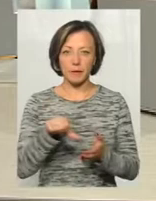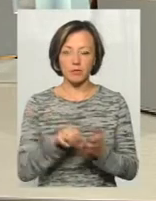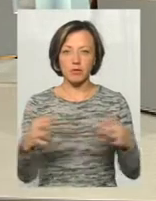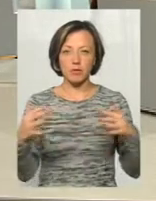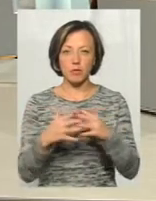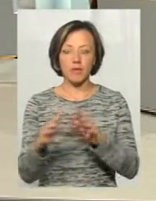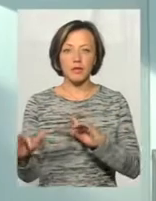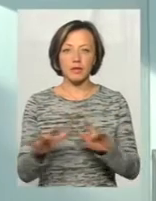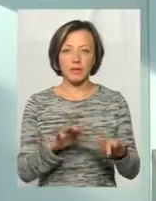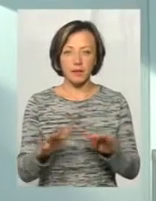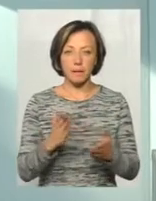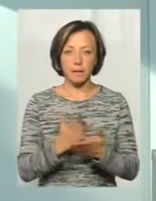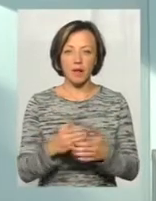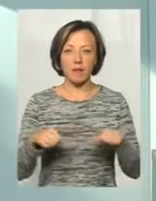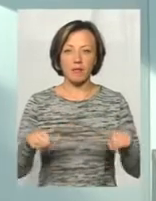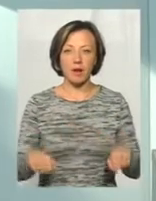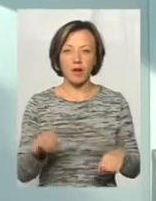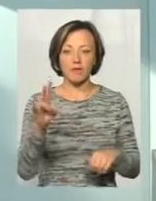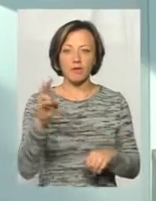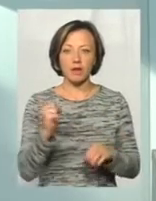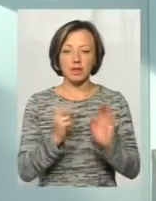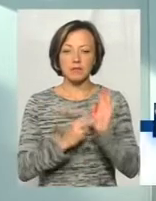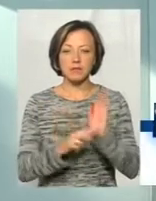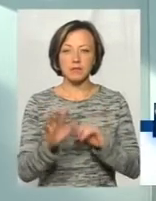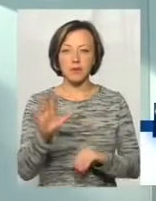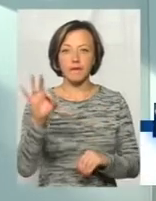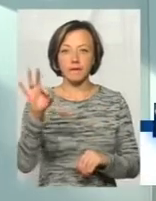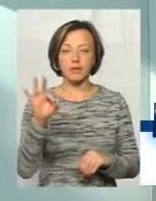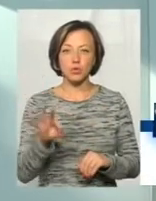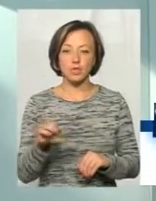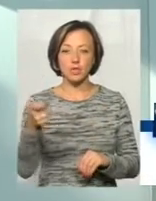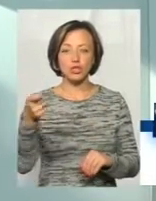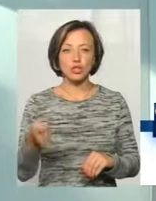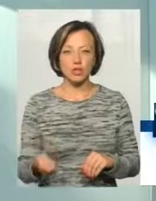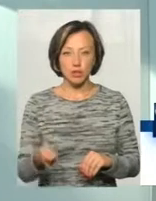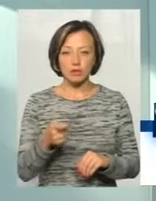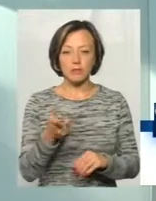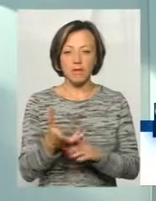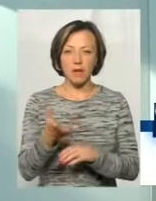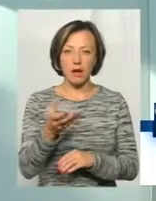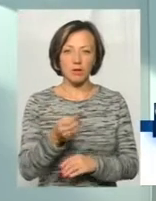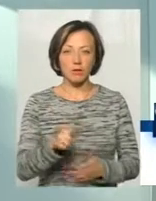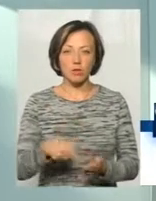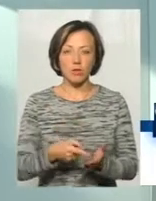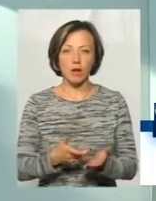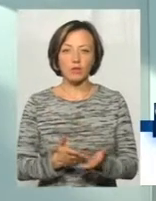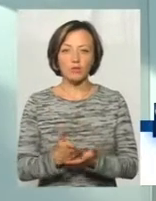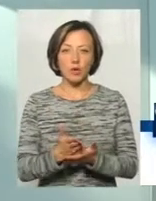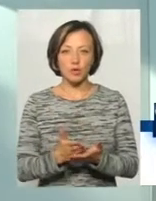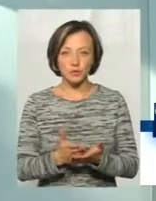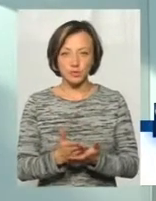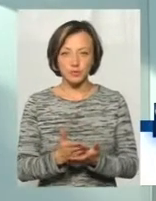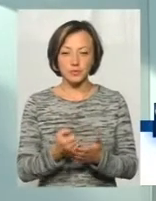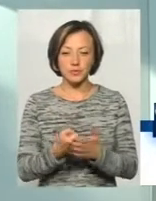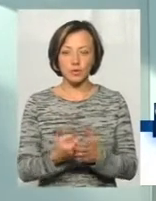дій, який має право на 75% знижку за плату за житлово-комунальні послуги. Тобто до складу